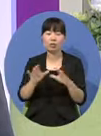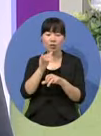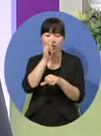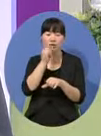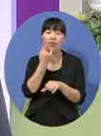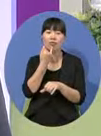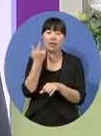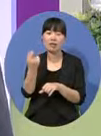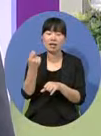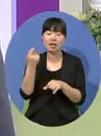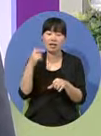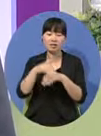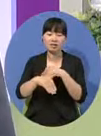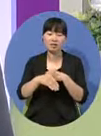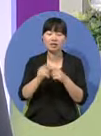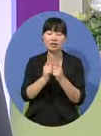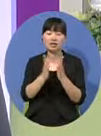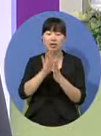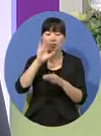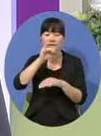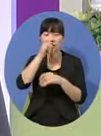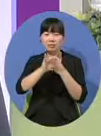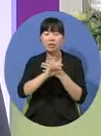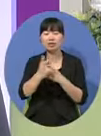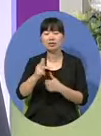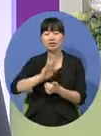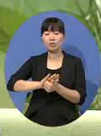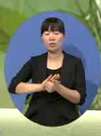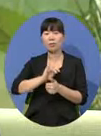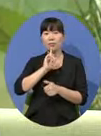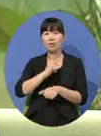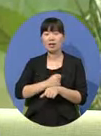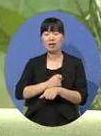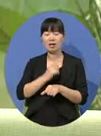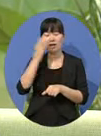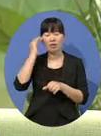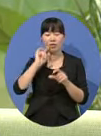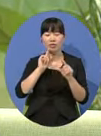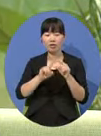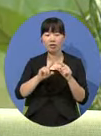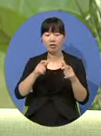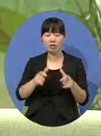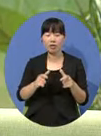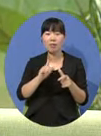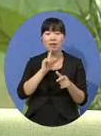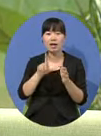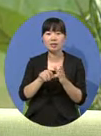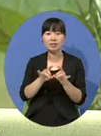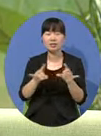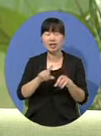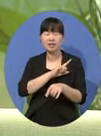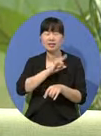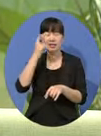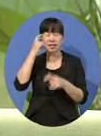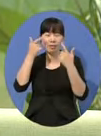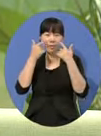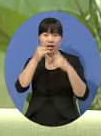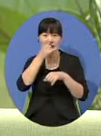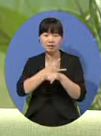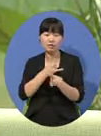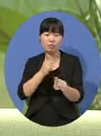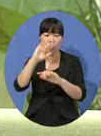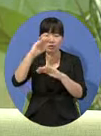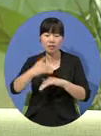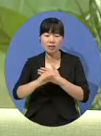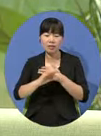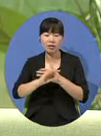좋고요. 그런 식으로 실전 연습을 하면은 정말 큰 도움이 되죠. 그리고 우리 언어 영역 얘기를 할 때마다 제가 제일 머릿속에 딱 뇌리에 박혔던 게 그거거든요.